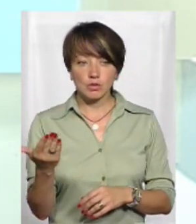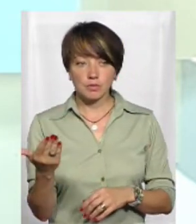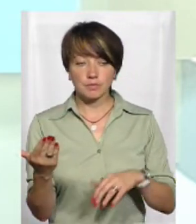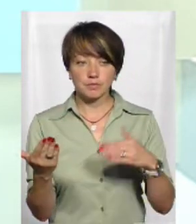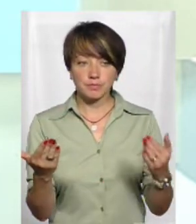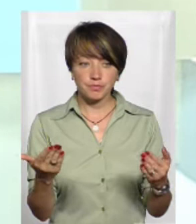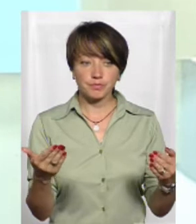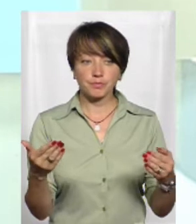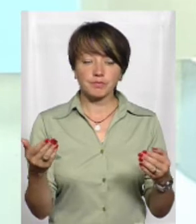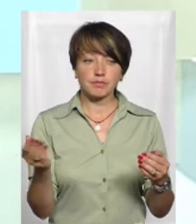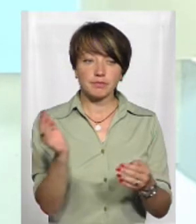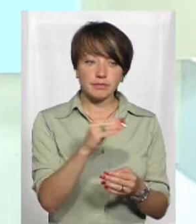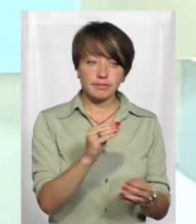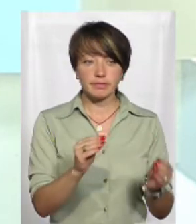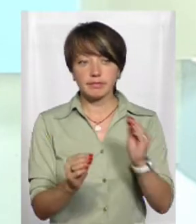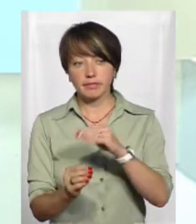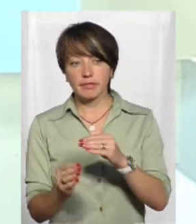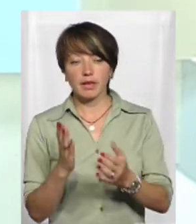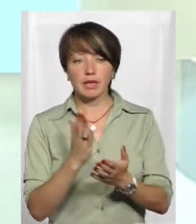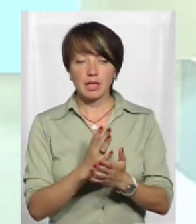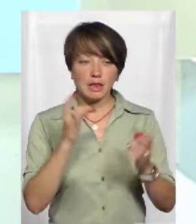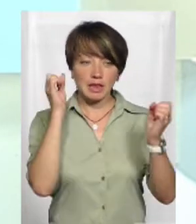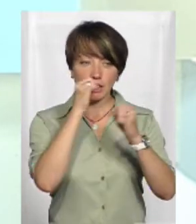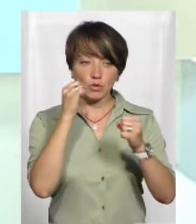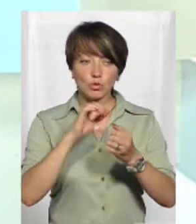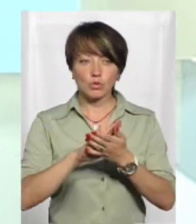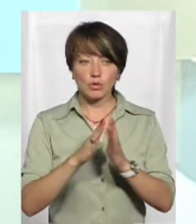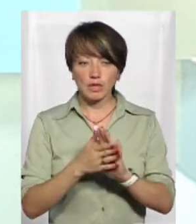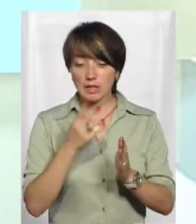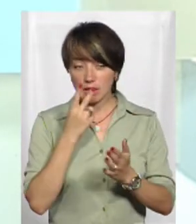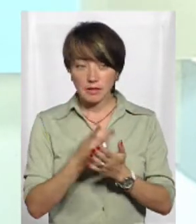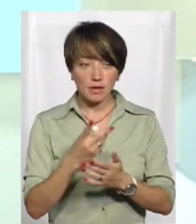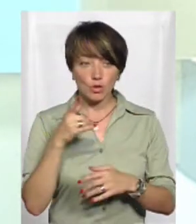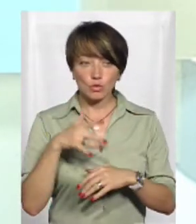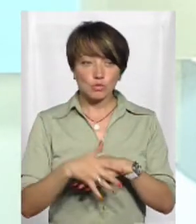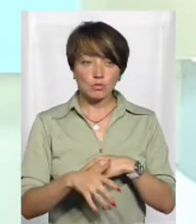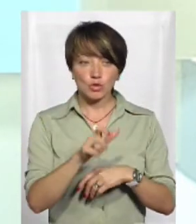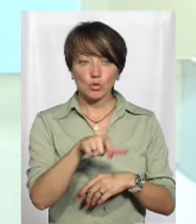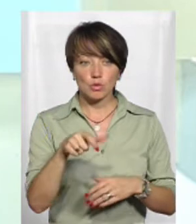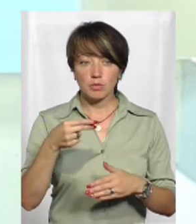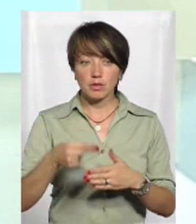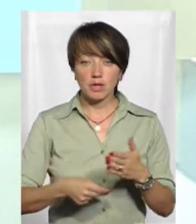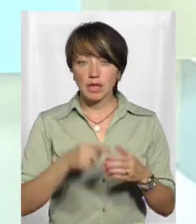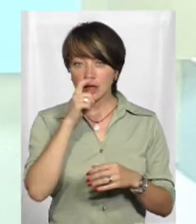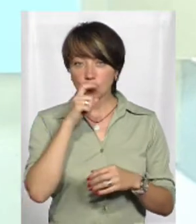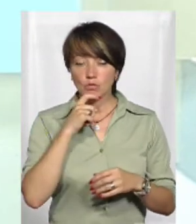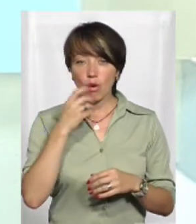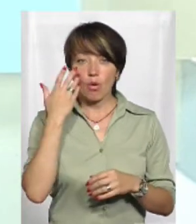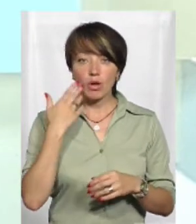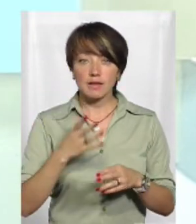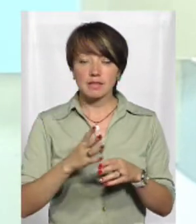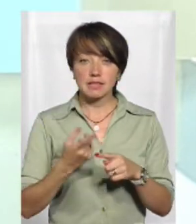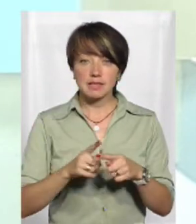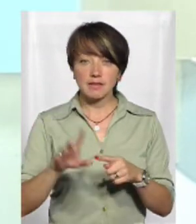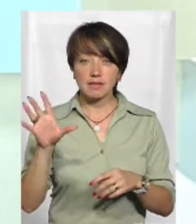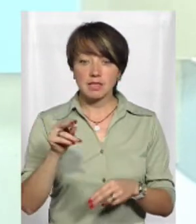бік іншої сторони. Є недолугі договори, в яких ти дивишся і не розумієш, що люди підписали, коли не зрозуміло, коли мало це все